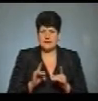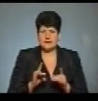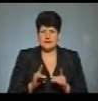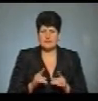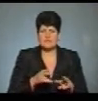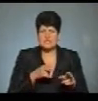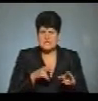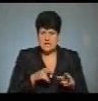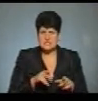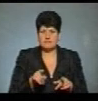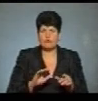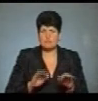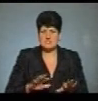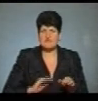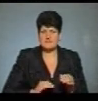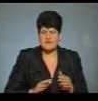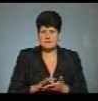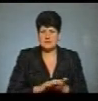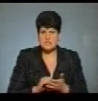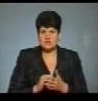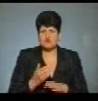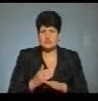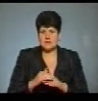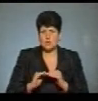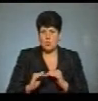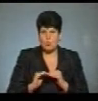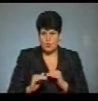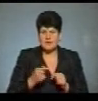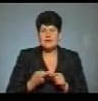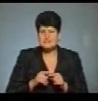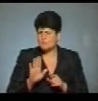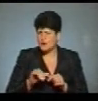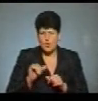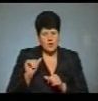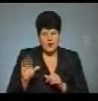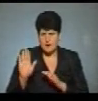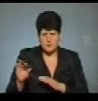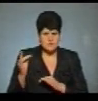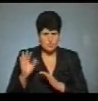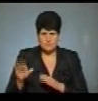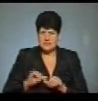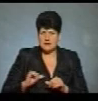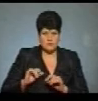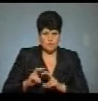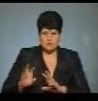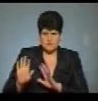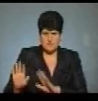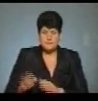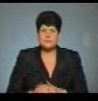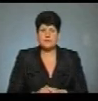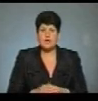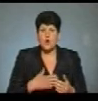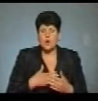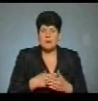зайця, він в місцевій фірмі знищив частину полів. Оце буде окрема історія, собі фермери будуть з ним окремо розбиратися.